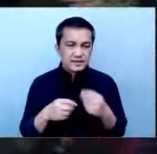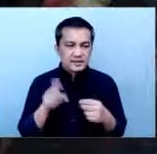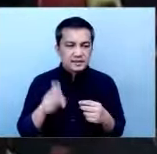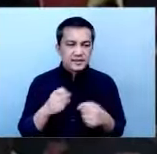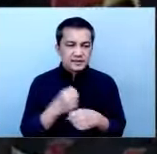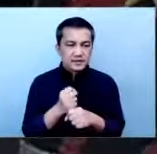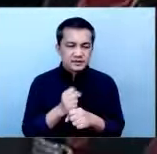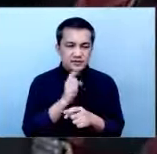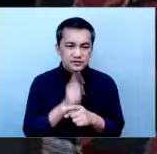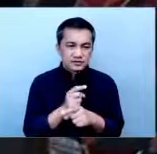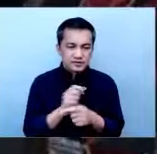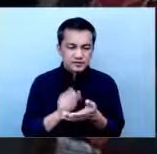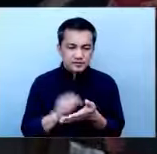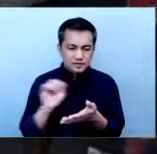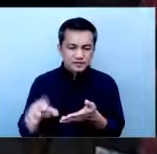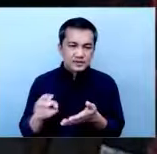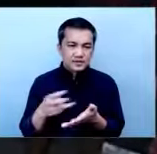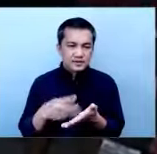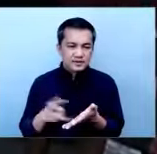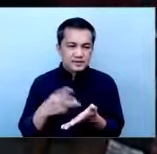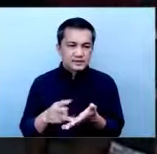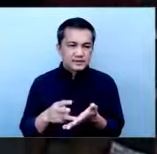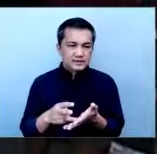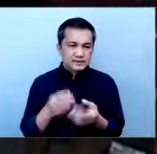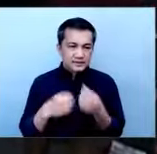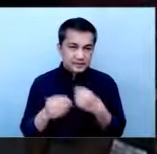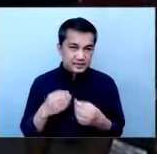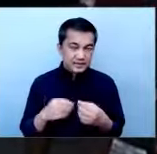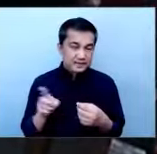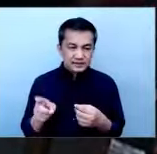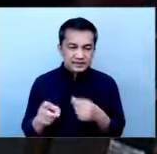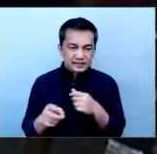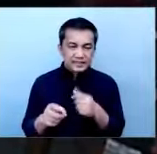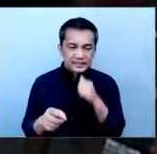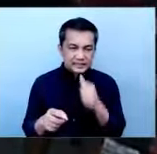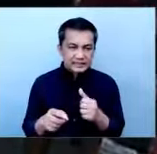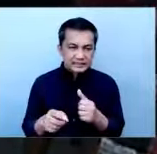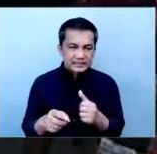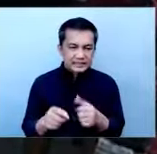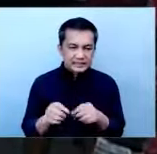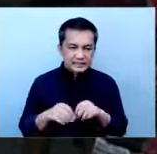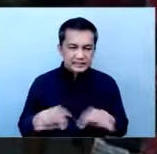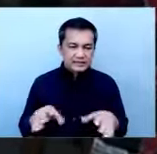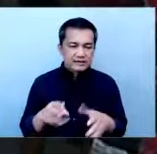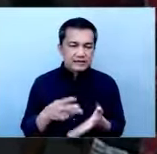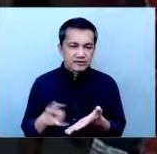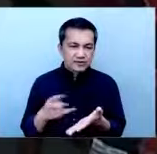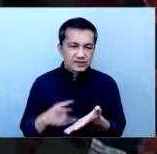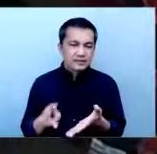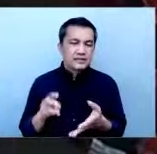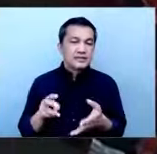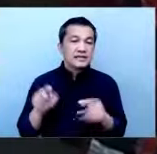lang na itapon sa basurahan yung mga pinagkainan para hindi rin magkaroon ng kalat dito nga sa